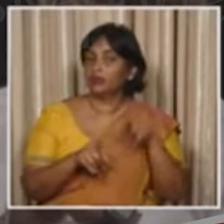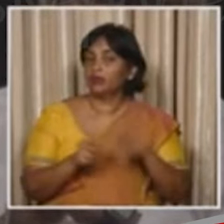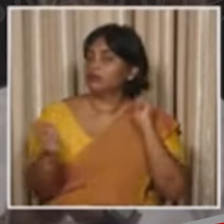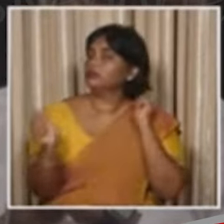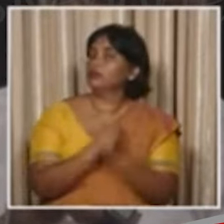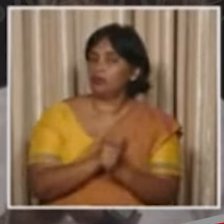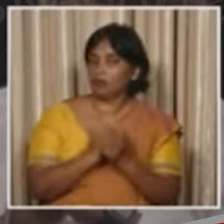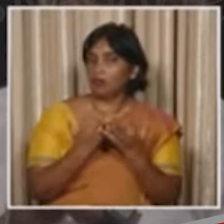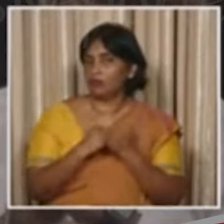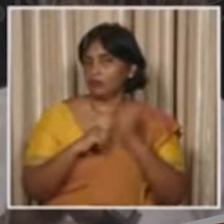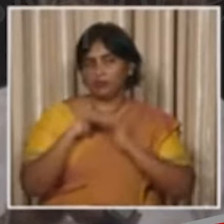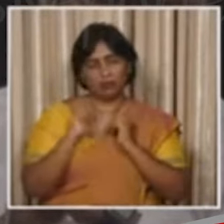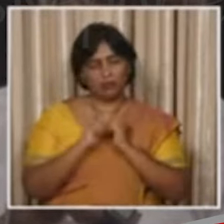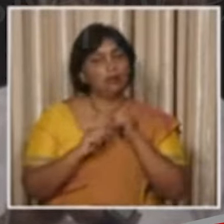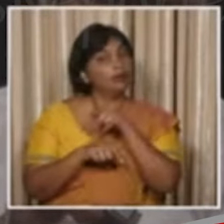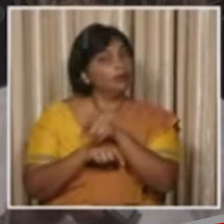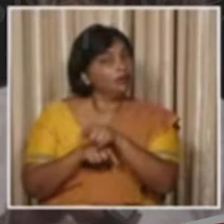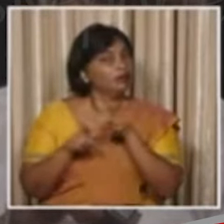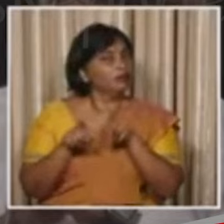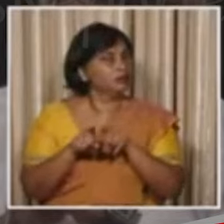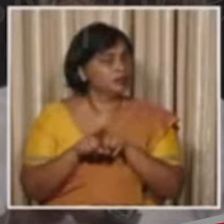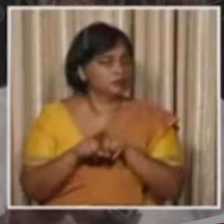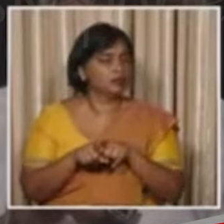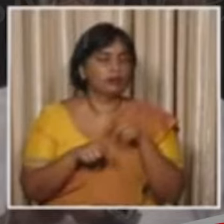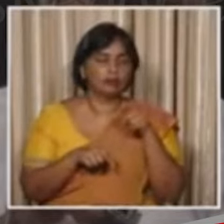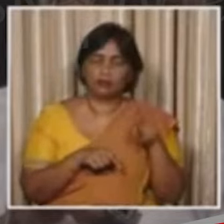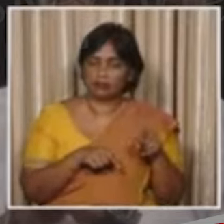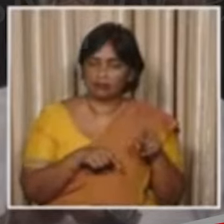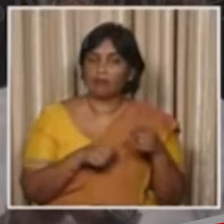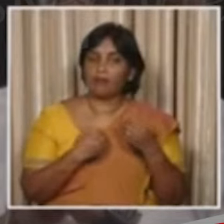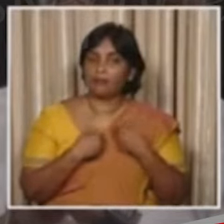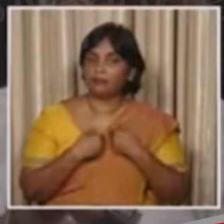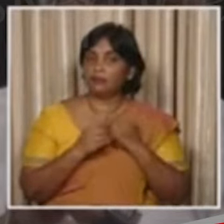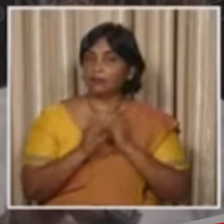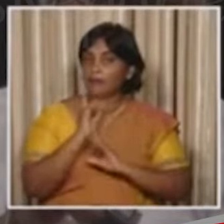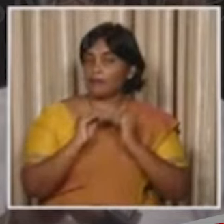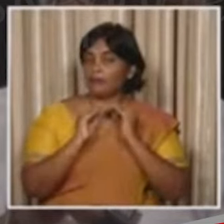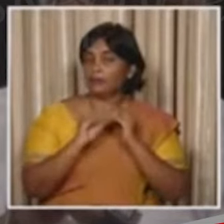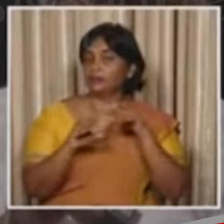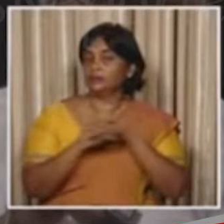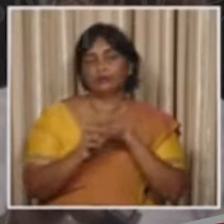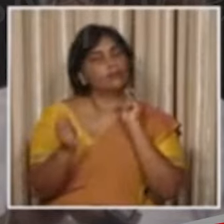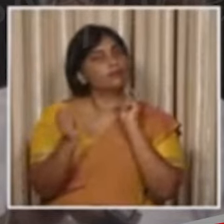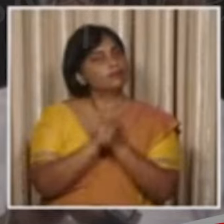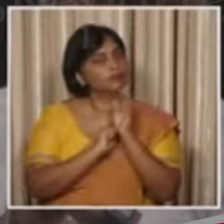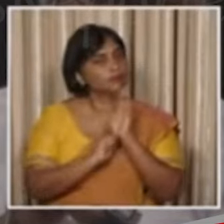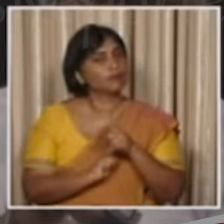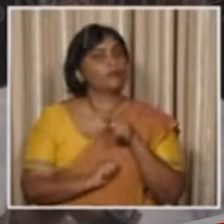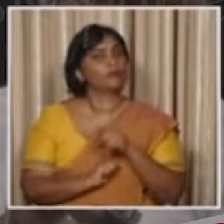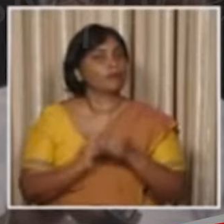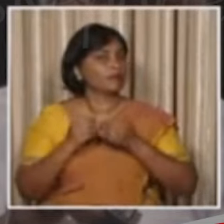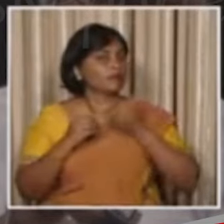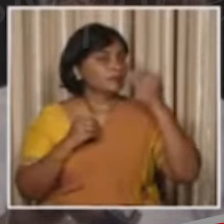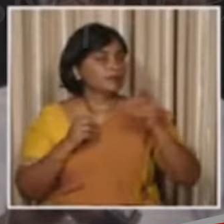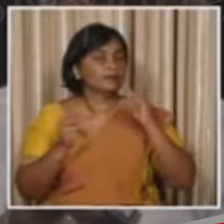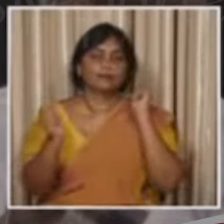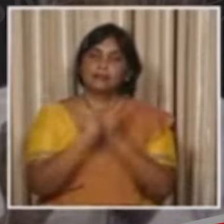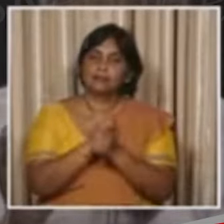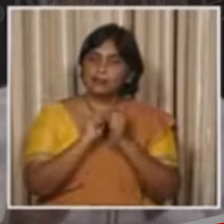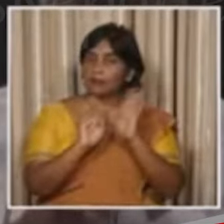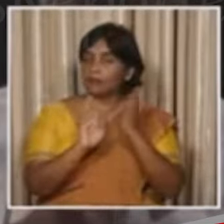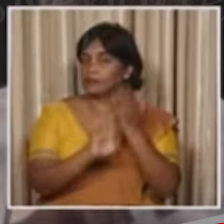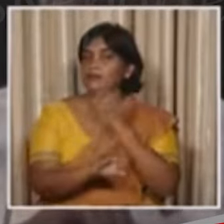කරන වැඩපිළිවෙල. එතනදී තමයි මේ අපේ අමාත්‍යංශයේ පැත්තෙන් කරන සංශෝධන විදියට දීර්ඝ සංශෝධන වලට